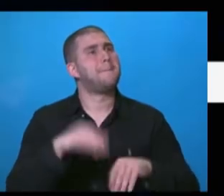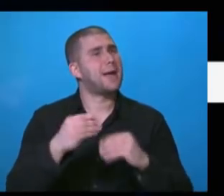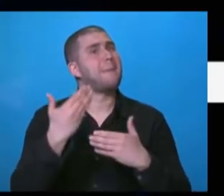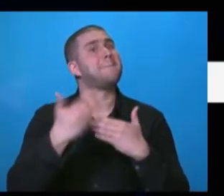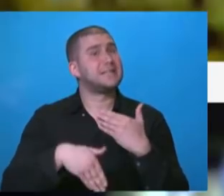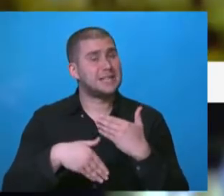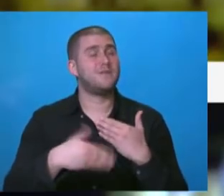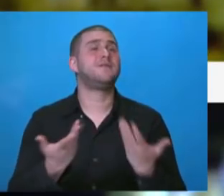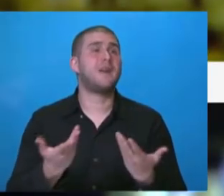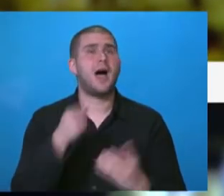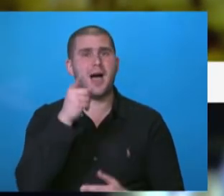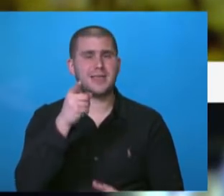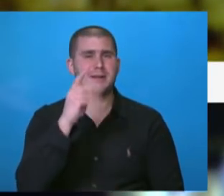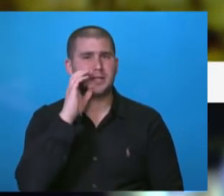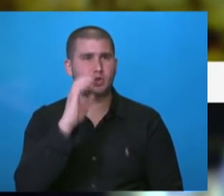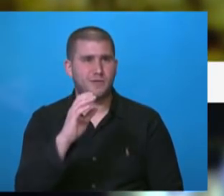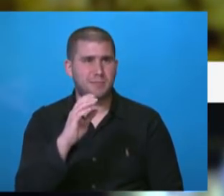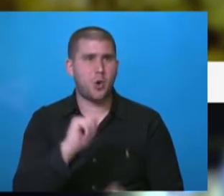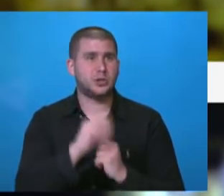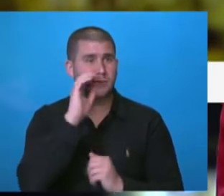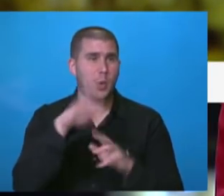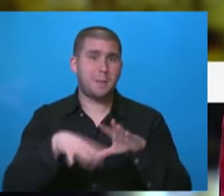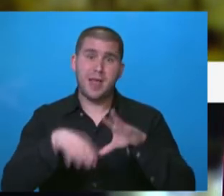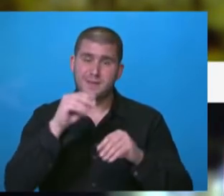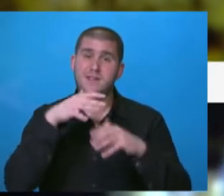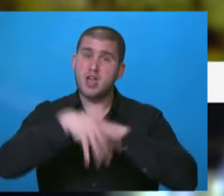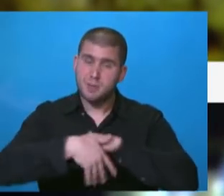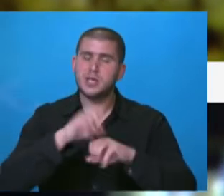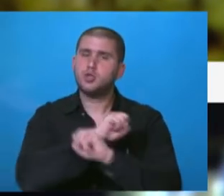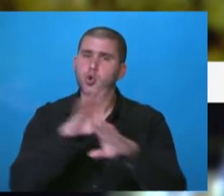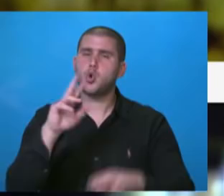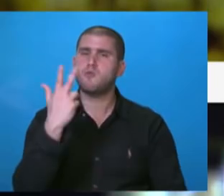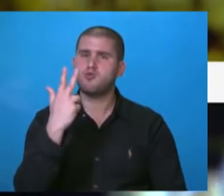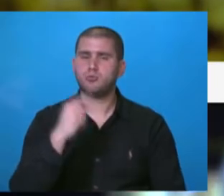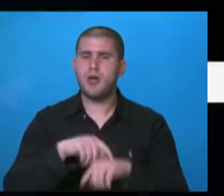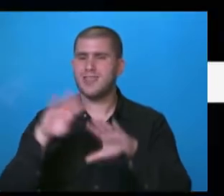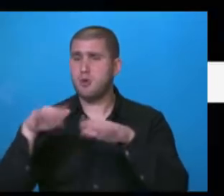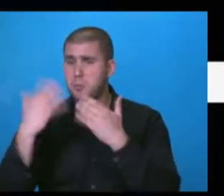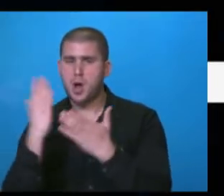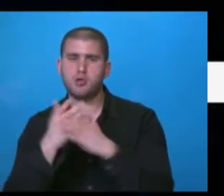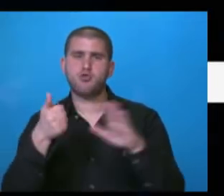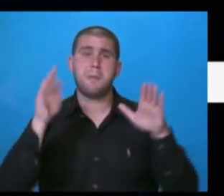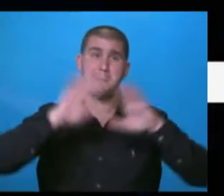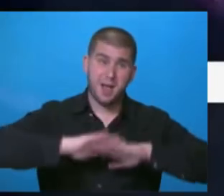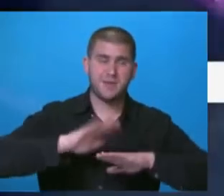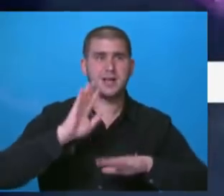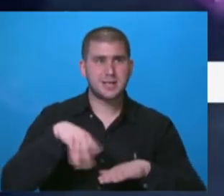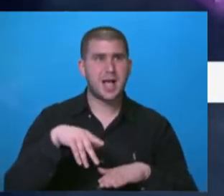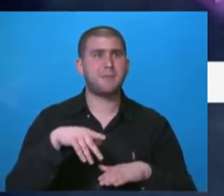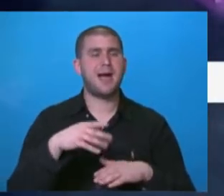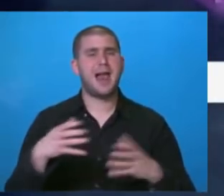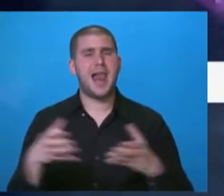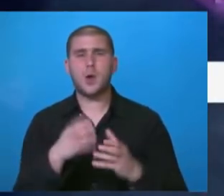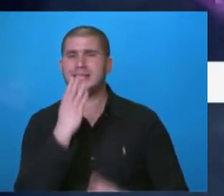אלה שאתם הצופים והצופות שלנו יכולים להצביע ולהשפיע, ישודרו ביום שלישי, מ-9 בבוקר עד 6 בערב, יהיו גם קאברים ולהקות